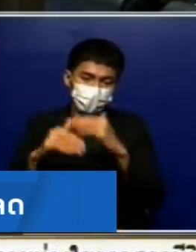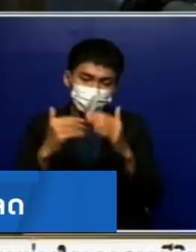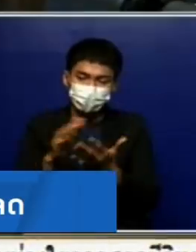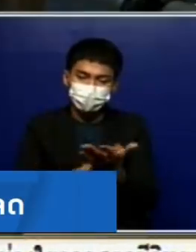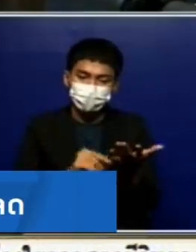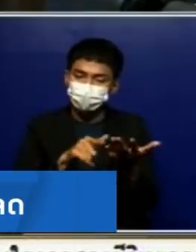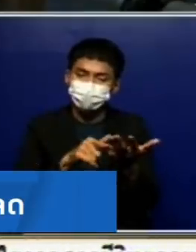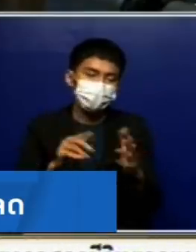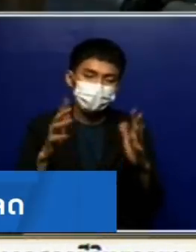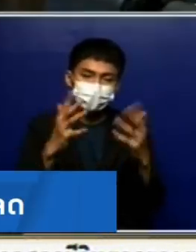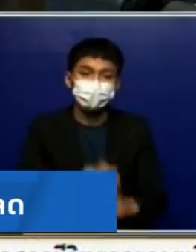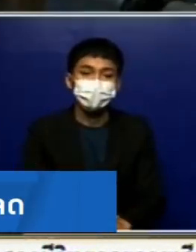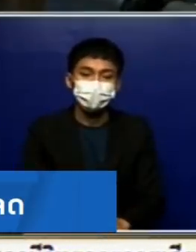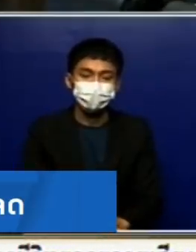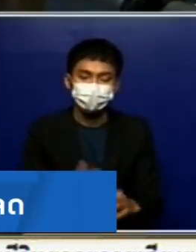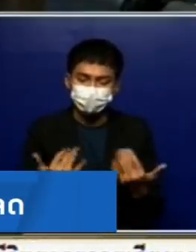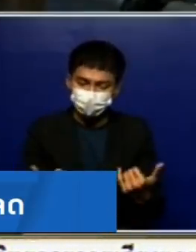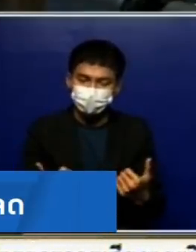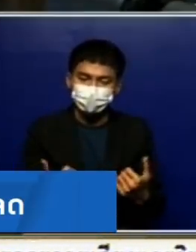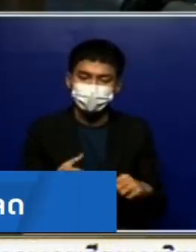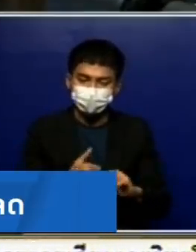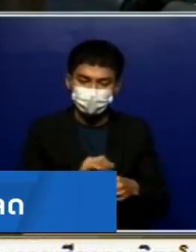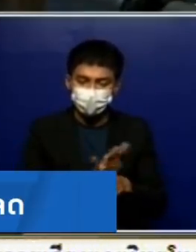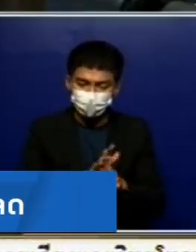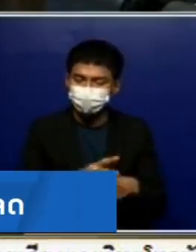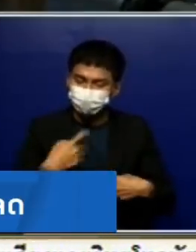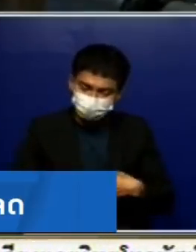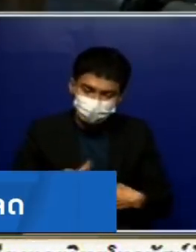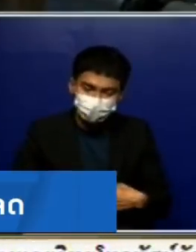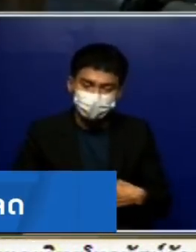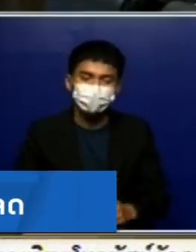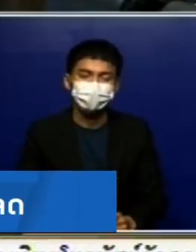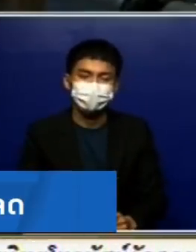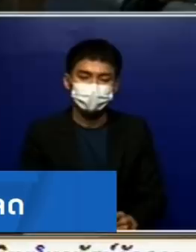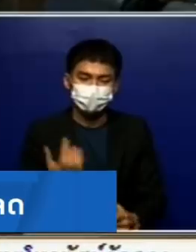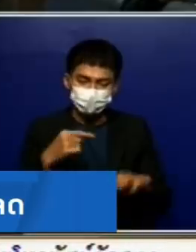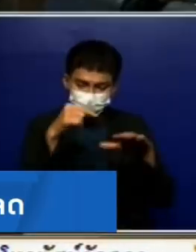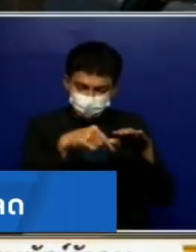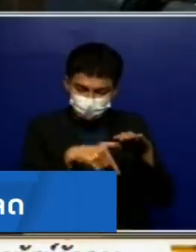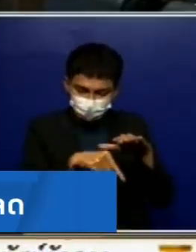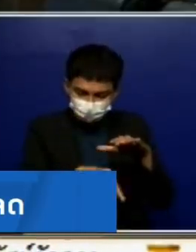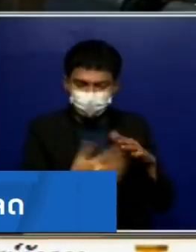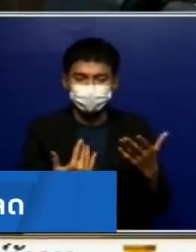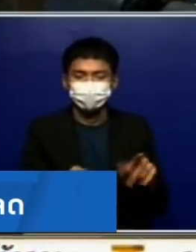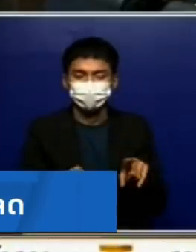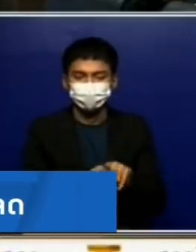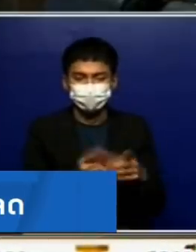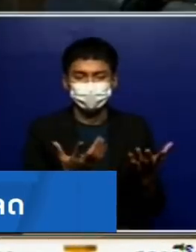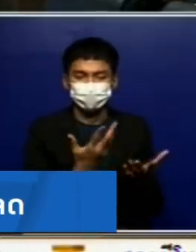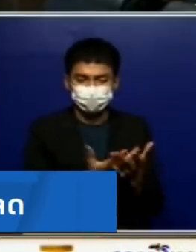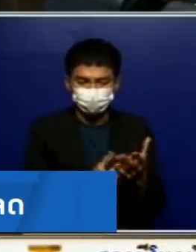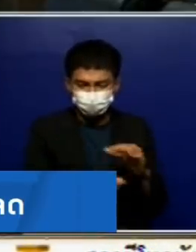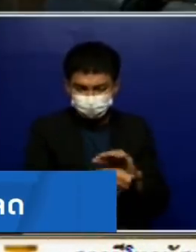ที่ประชาชนต้องเผชิญหน้ากับความยากลำบากยังกล้าซุกซ่อนงบที่ไร้กาลเทศะไม่เห็นหัวประชาชนอยู่เต็มไ